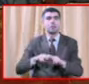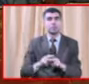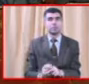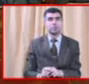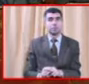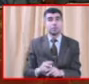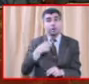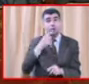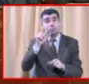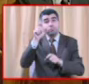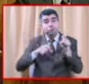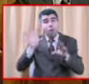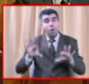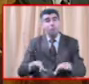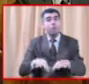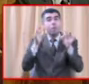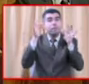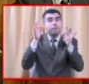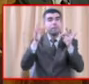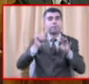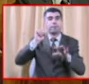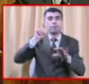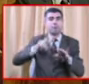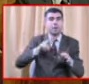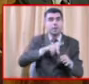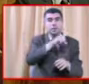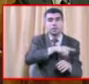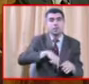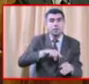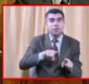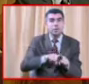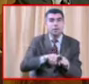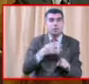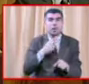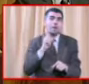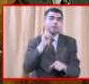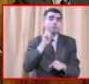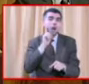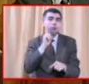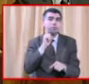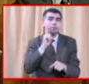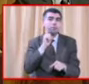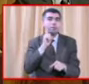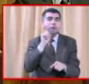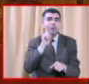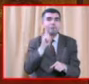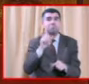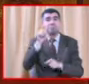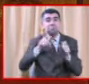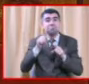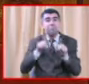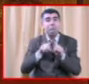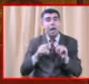هذا حسب المعلومات المتوفره. هاد 14 اغلبيه ديالهم من النساء، لان ربما كانوا غاديين لشي